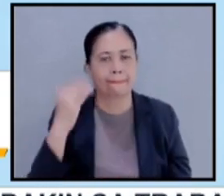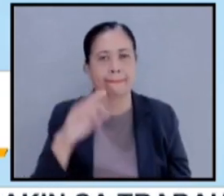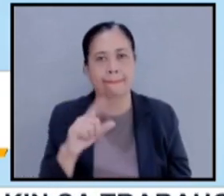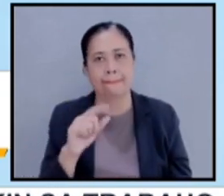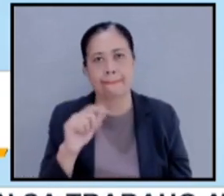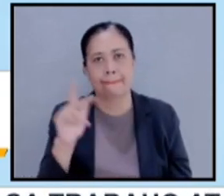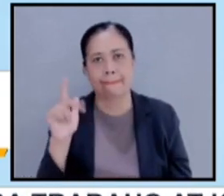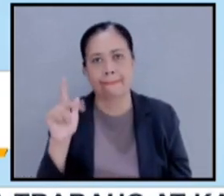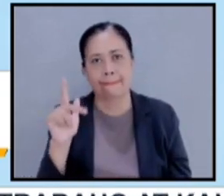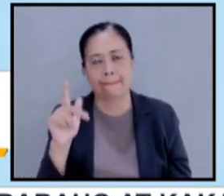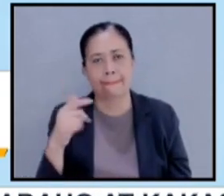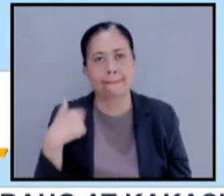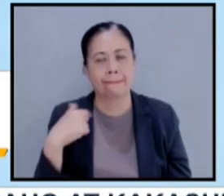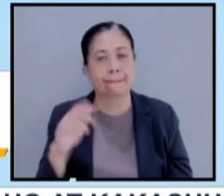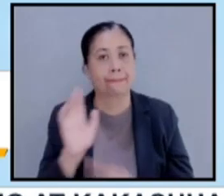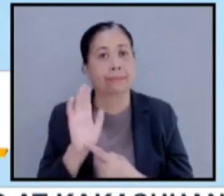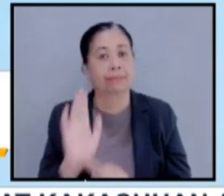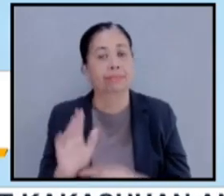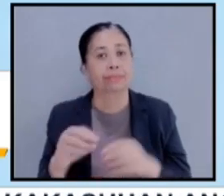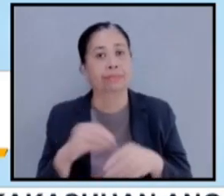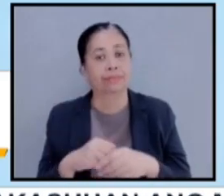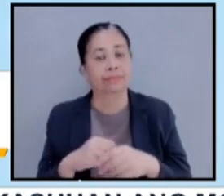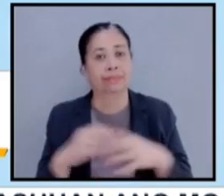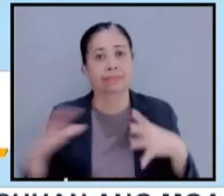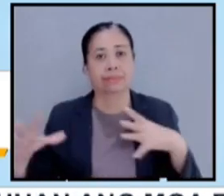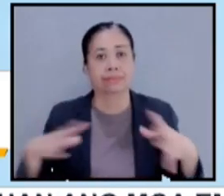nang bumida siya sa Hollywood movie na